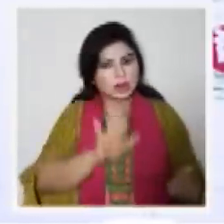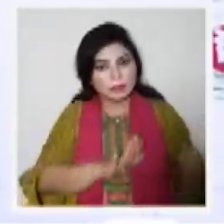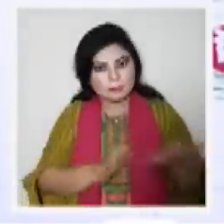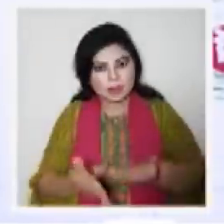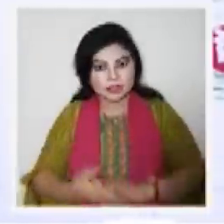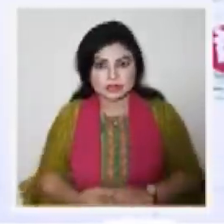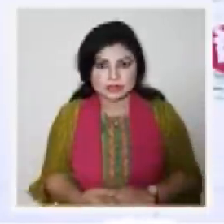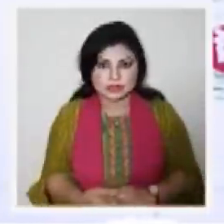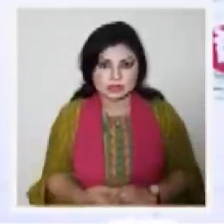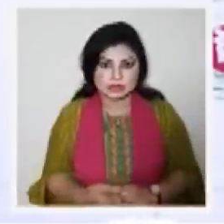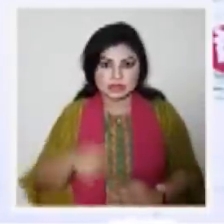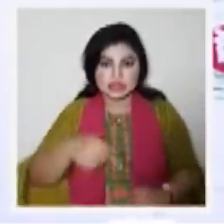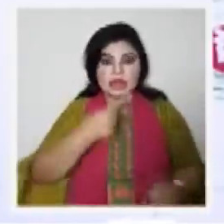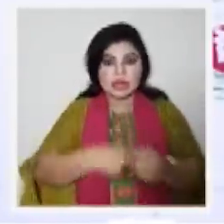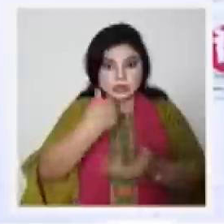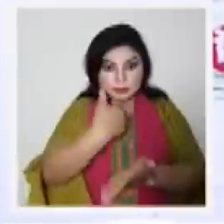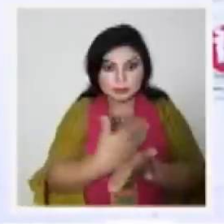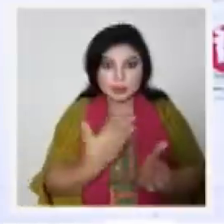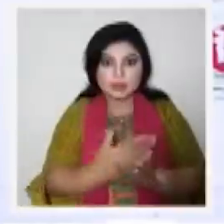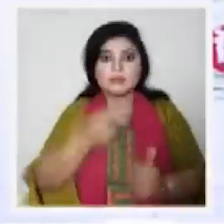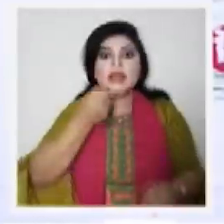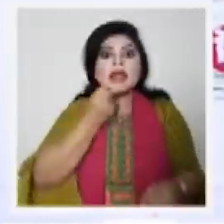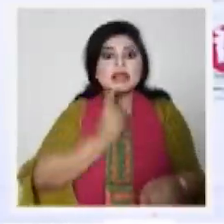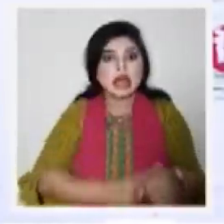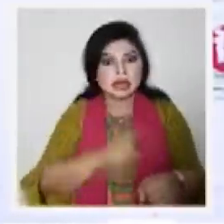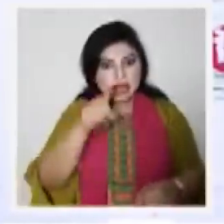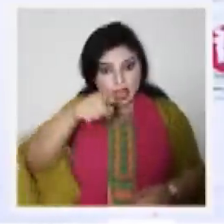1 জন, রংপুর 1 জন, ময়মনসিংহ 3 জন এবং রাজশাহী বিভাগে 8 জন।